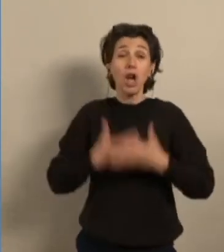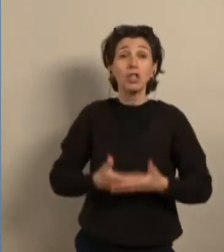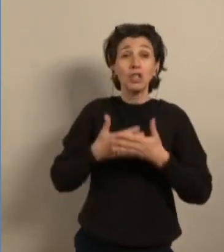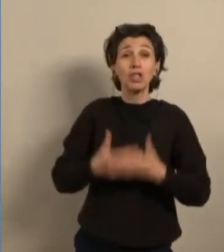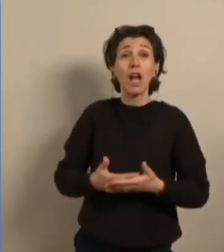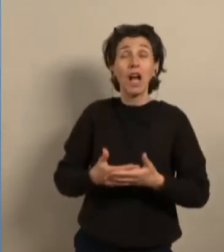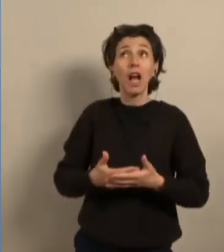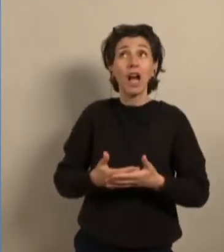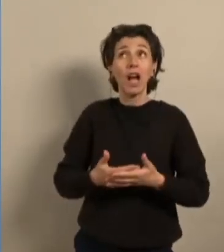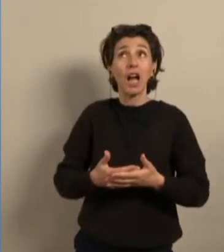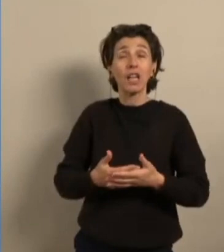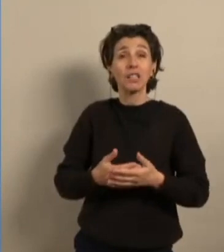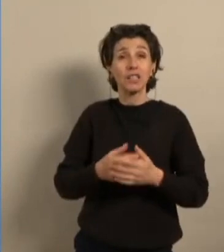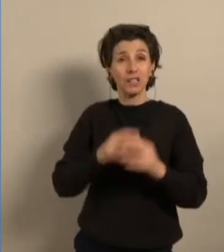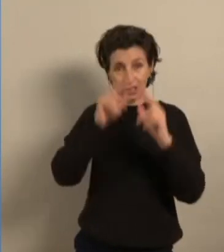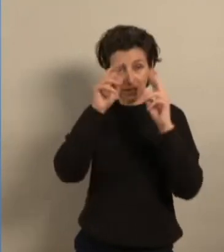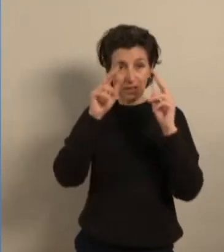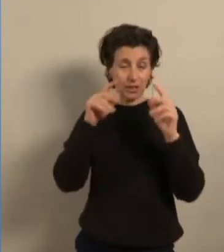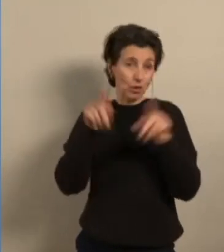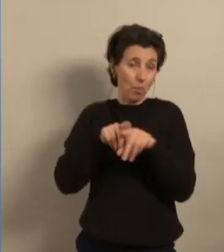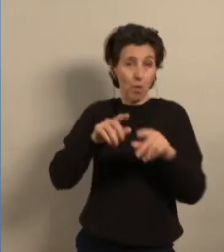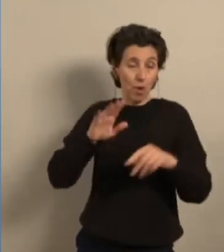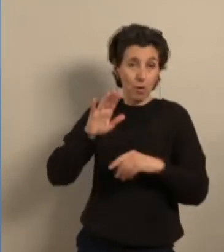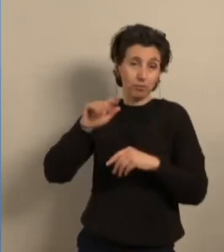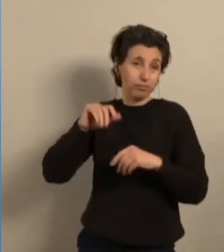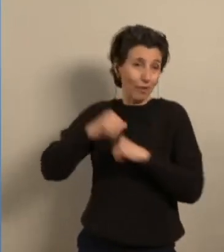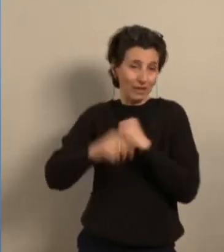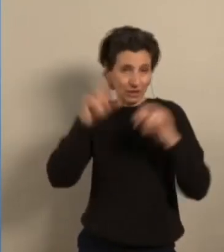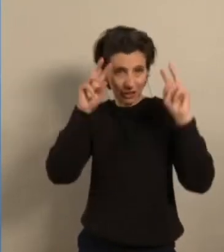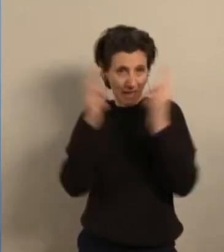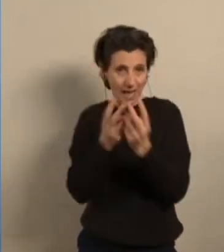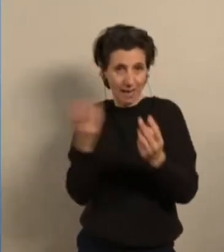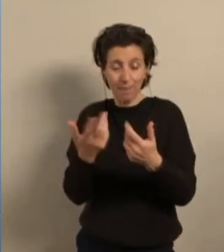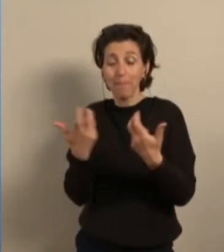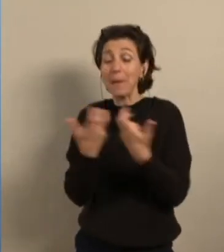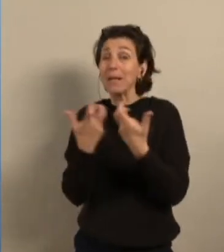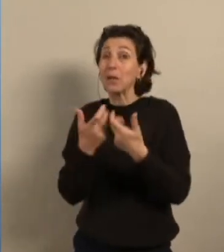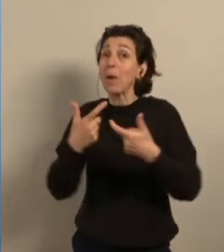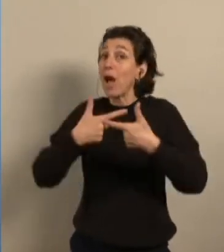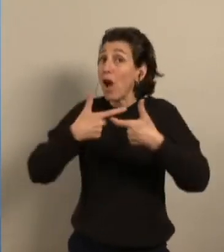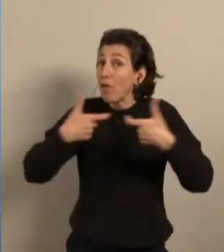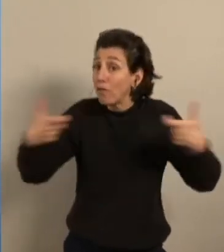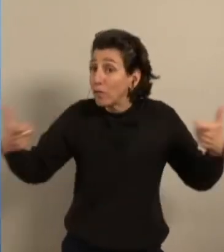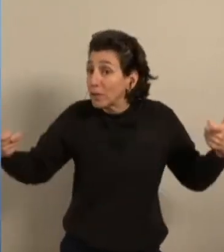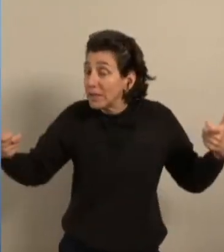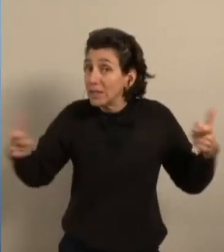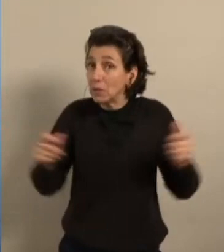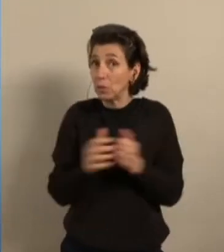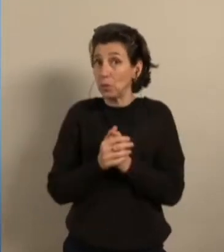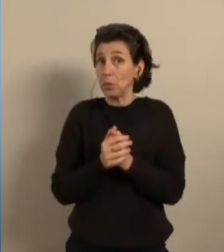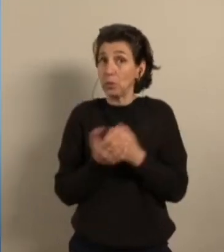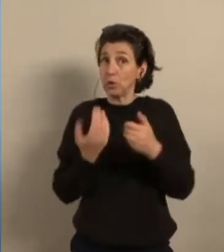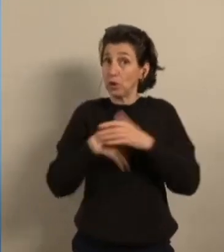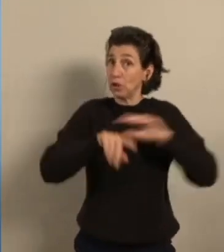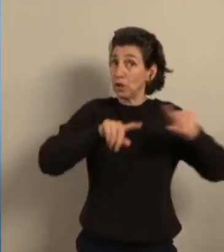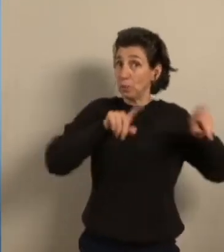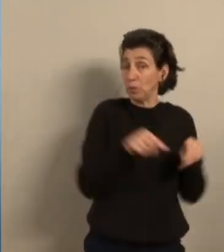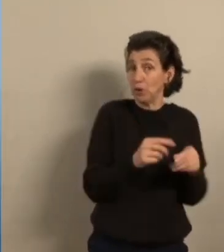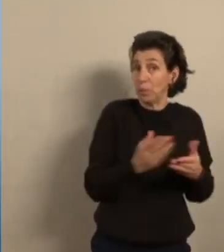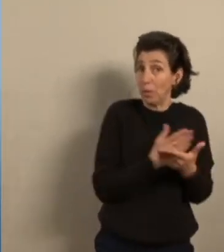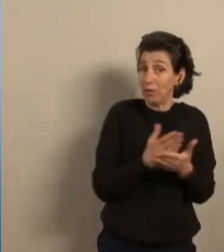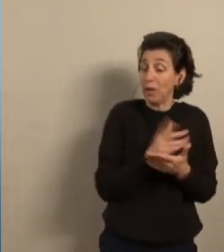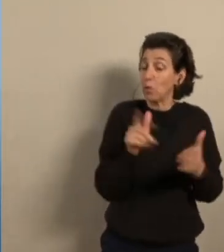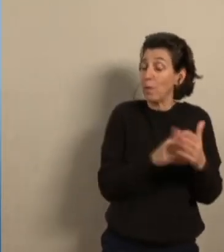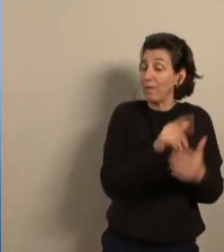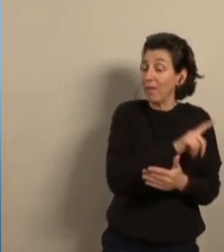à caractère général comme suit. Alors, pour les fournitures de petits équipements, vous aviez au budget prévisionnel 2022, c'est-à-dire